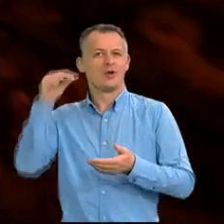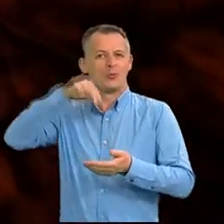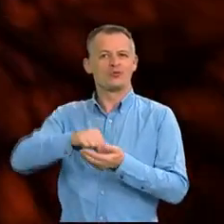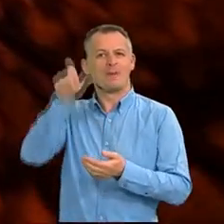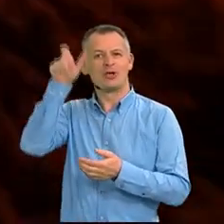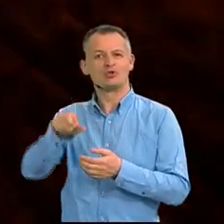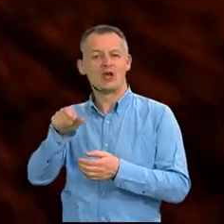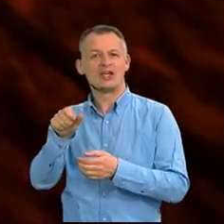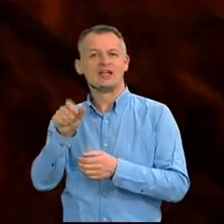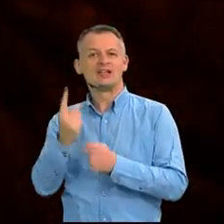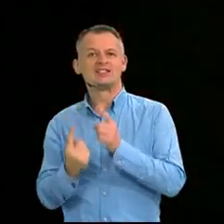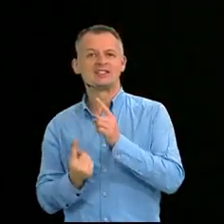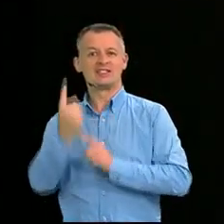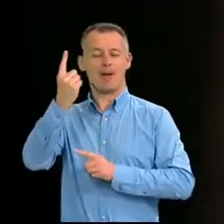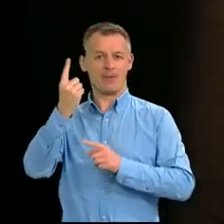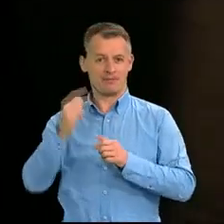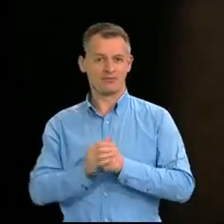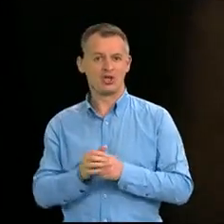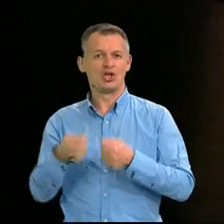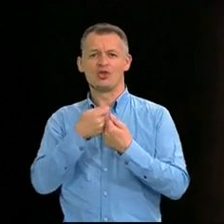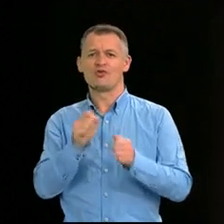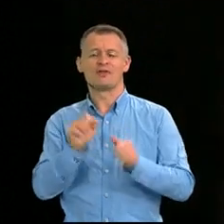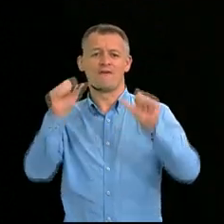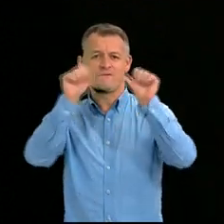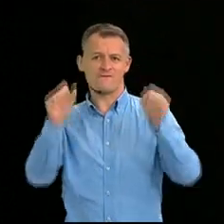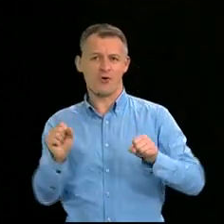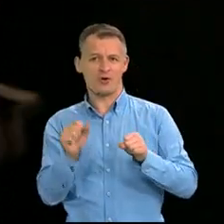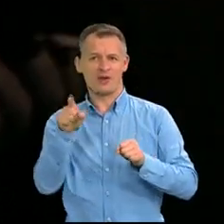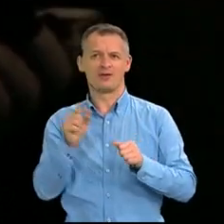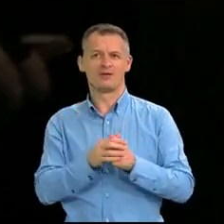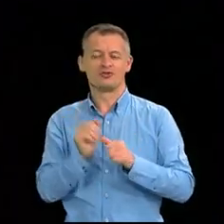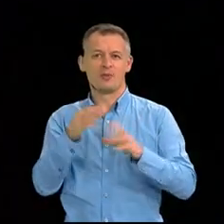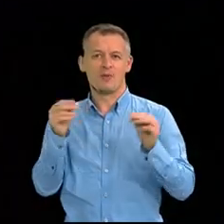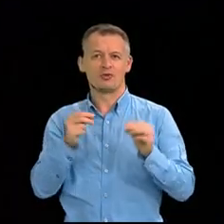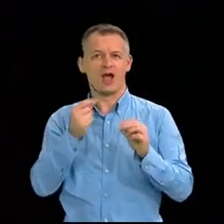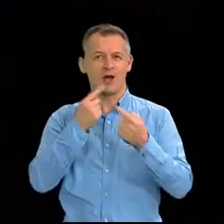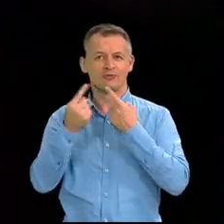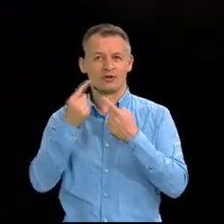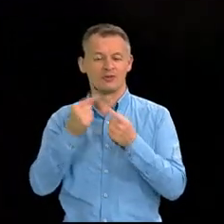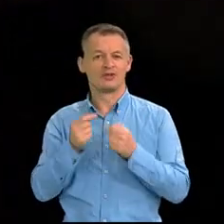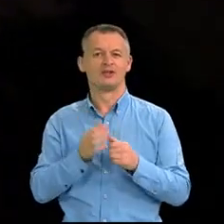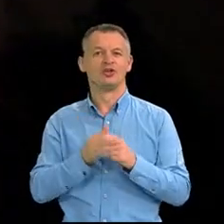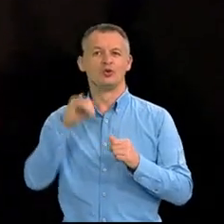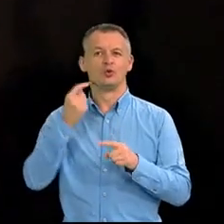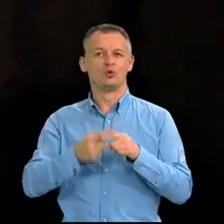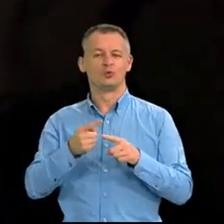din hotelul Bran. Au avut acces în toate formele în Castelul Bran. Cel mai mult am vorbit cu